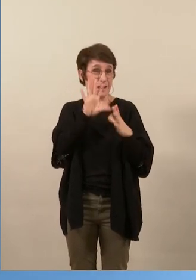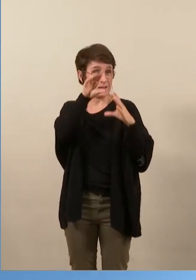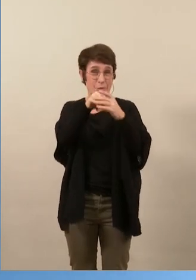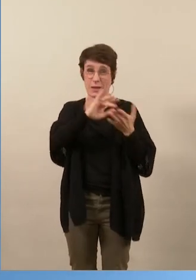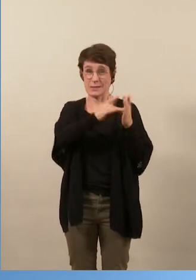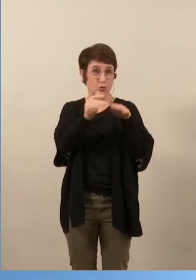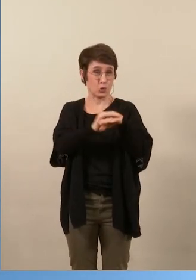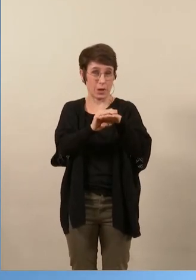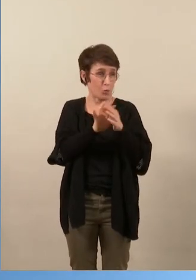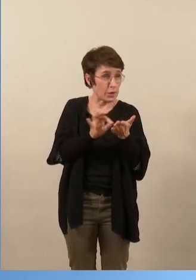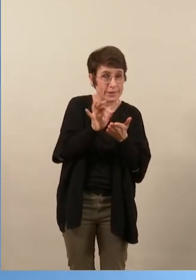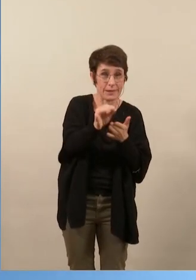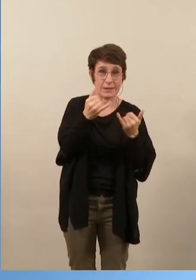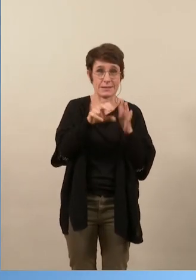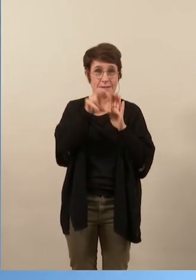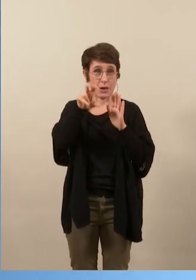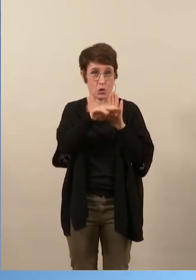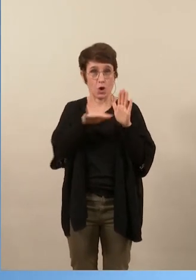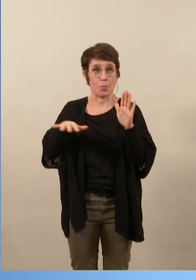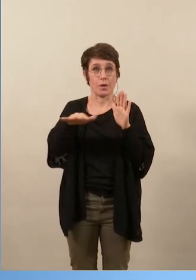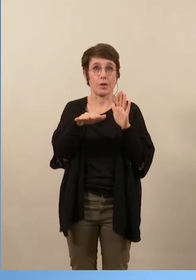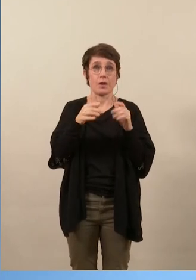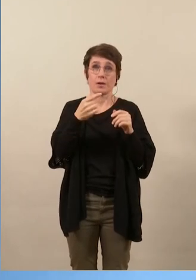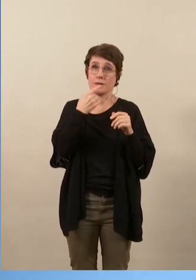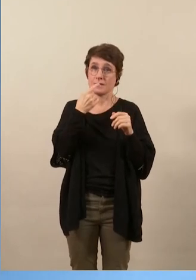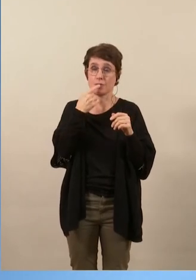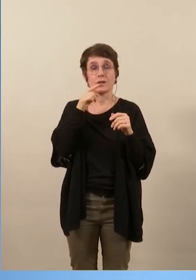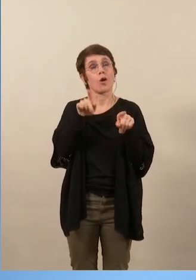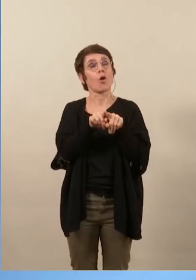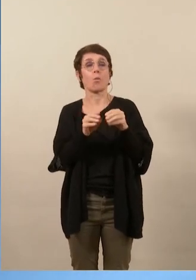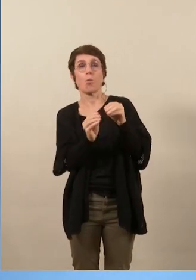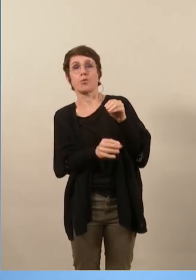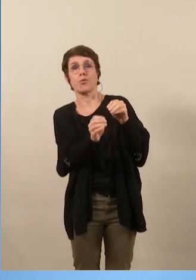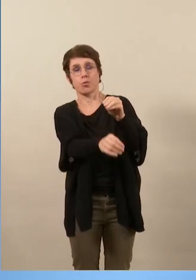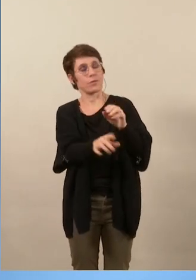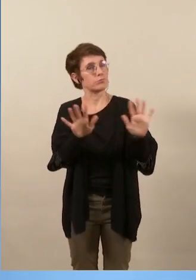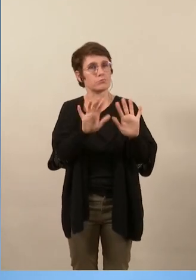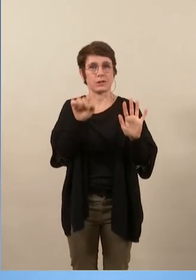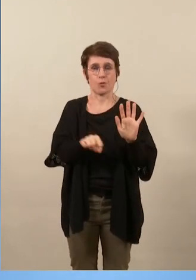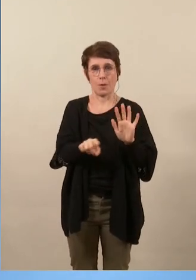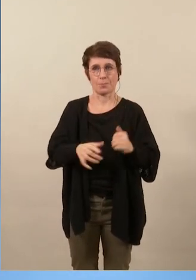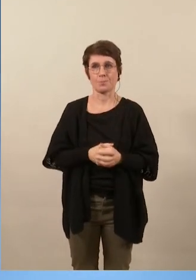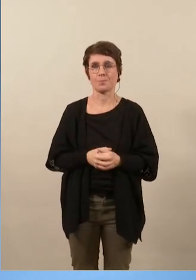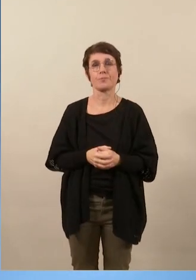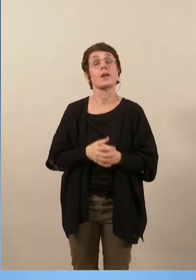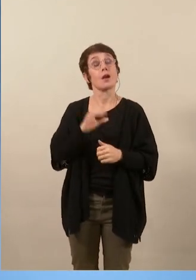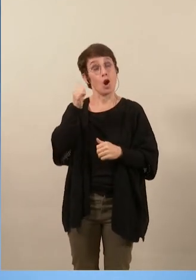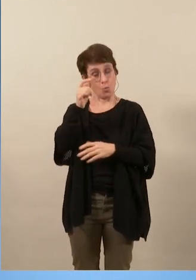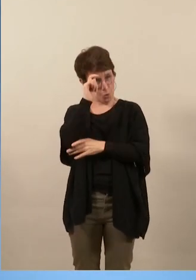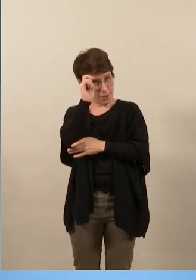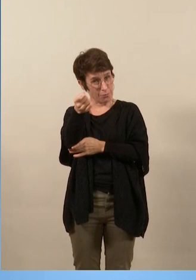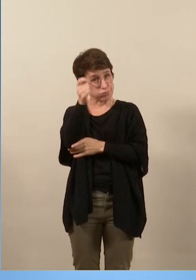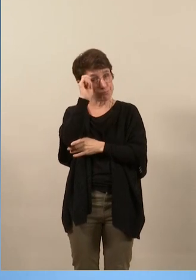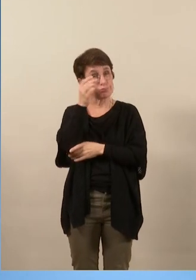ailleurs et ne doit pas se voir rejeter au second plan nous saluons en particulier le travail mené pour